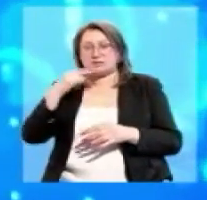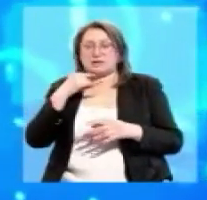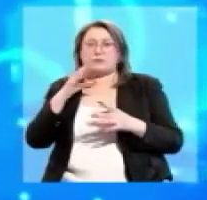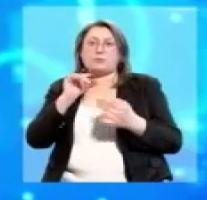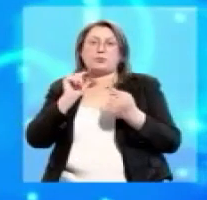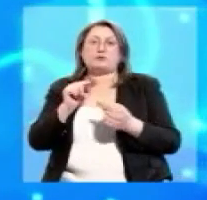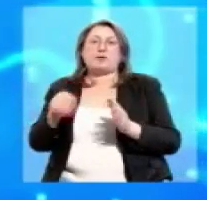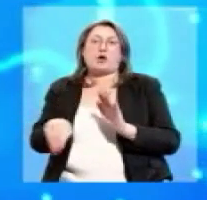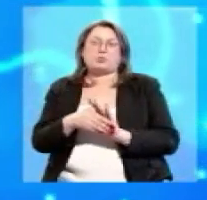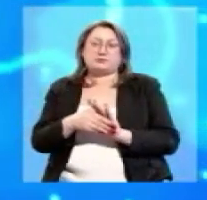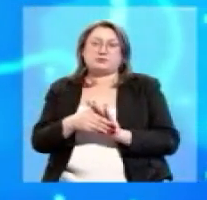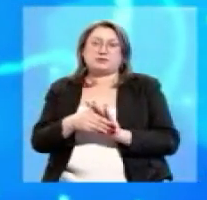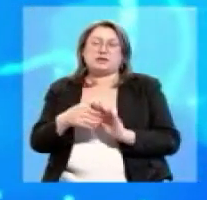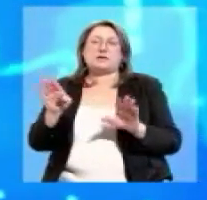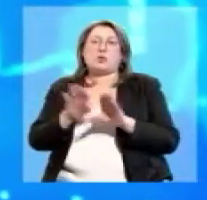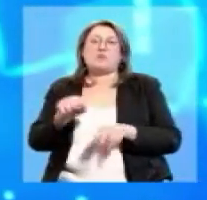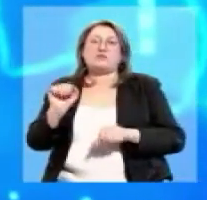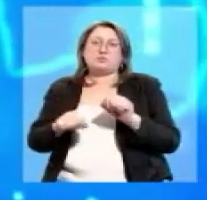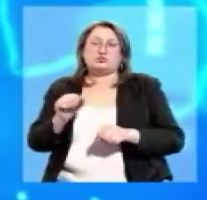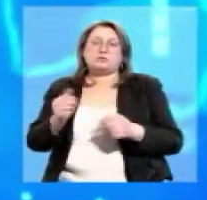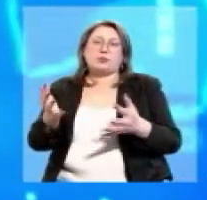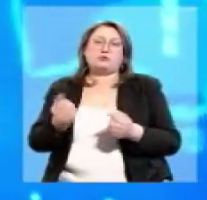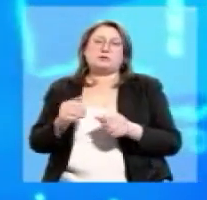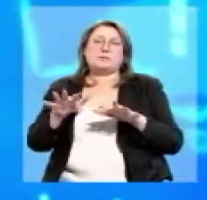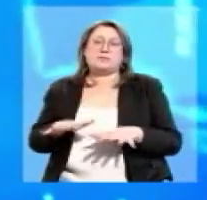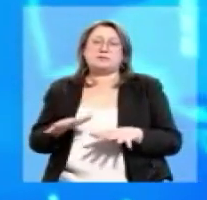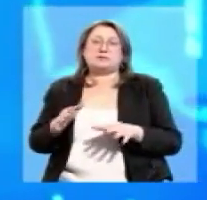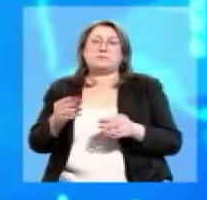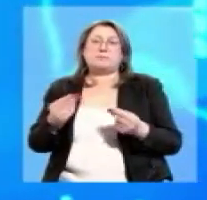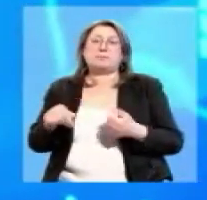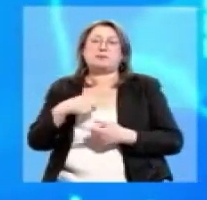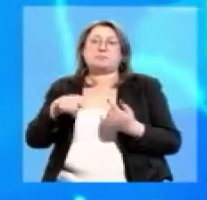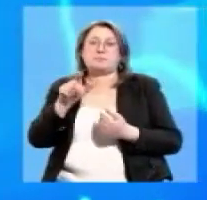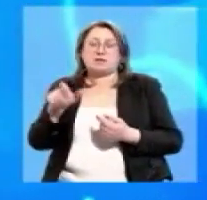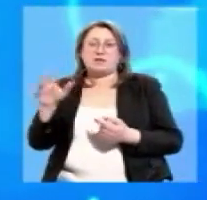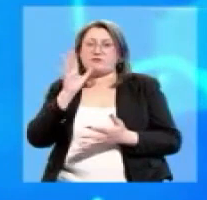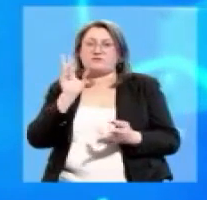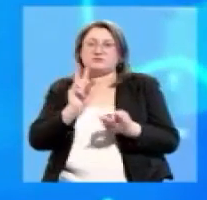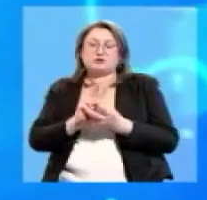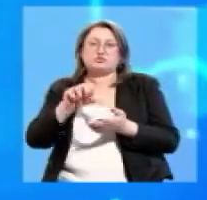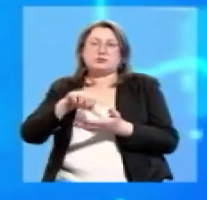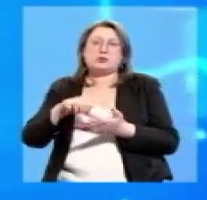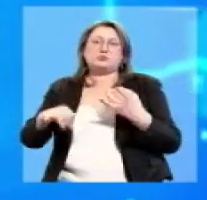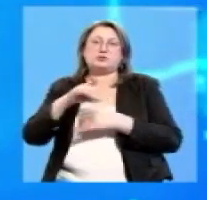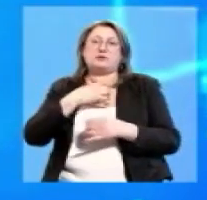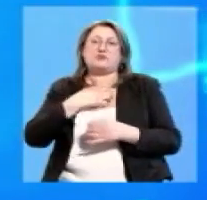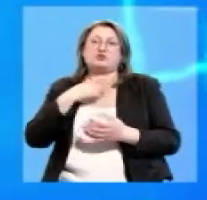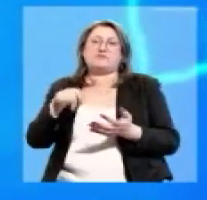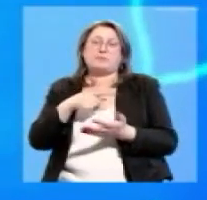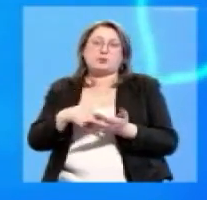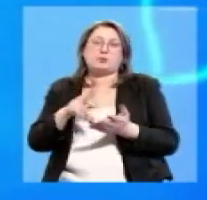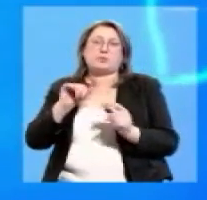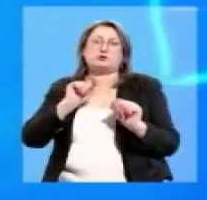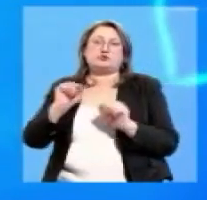по противодействию коррупции. Такую возможность получили местные предприниматели. В ходе встречи участники обсудили актуальные вопросы